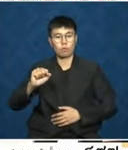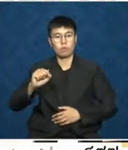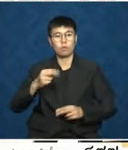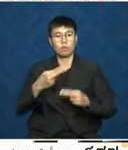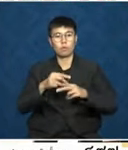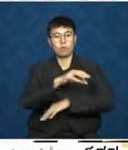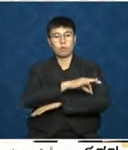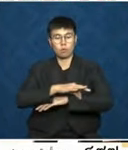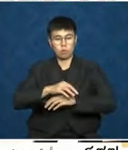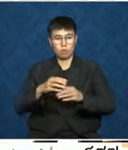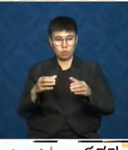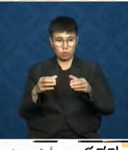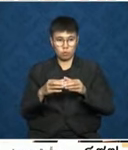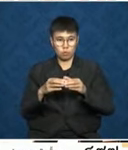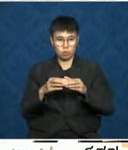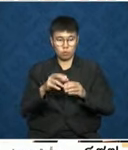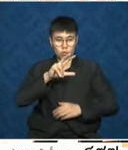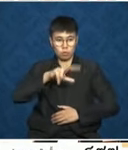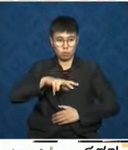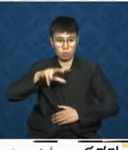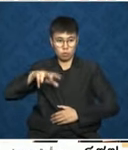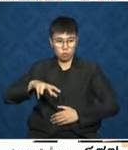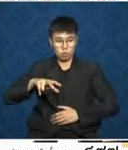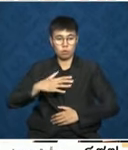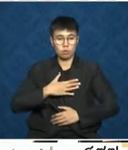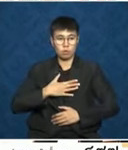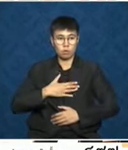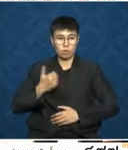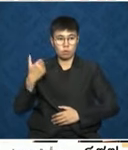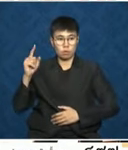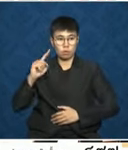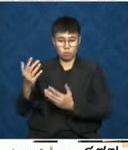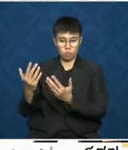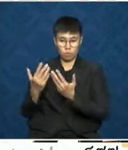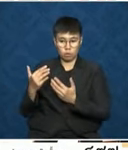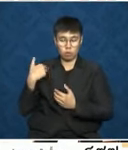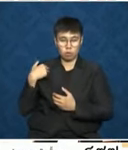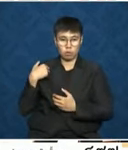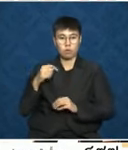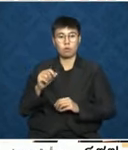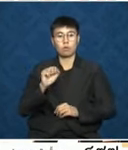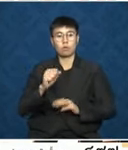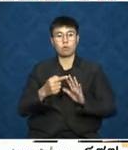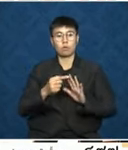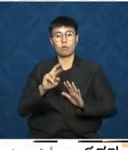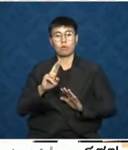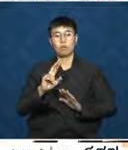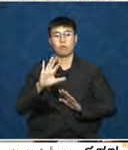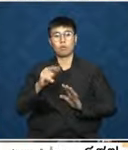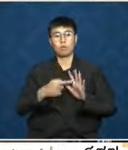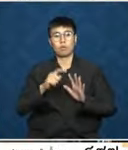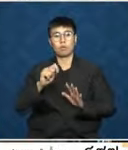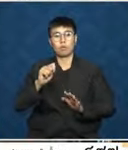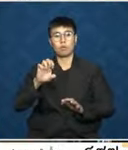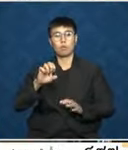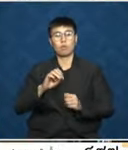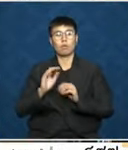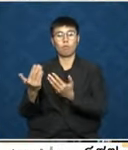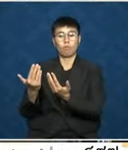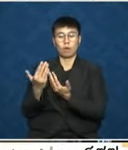แบบบัญชีรายชื่อพรรคเพื่อไทยค่ะดิฉันได้รับการฝากเรื่องมาจากท่านสุรชาติเทียนทองค่ะอดีตสสกรุงเทพมหานครพรรค